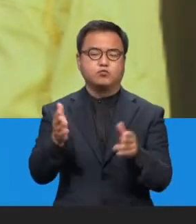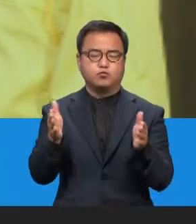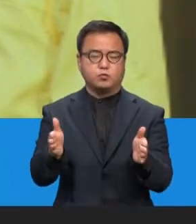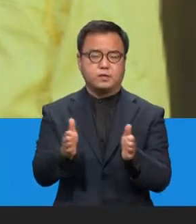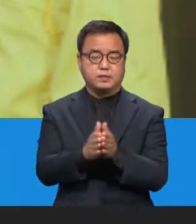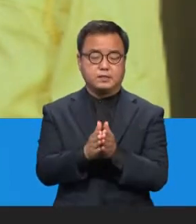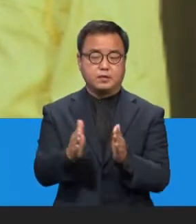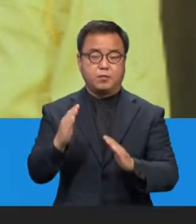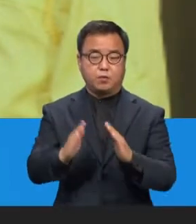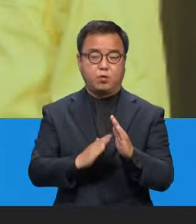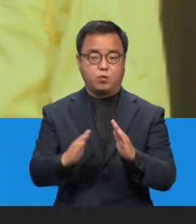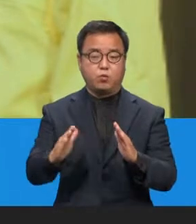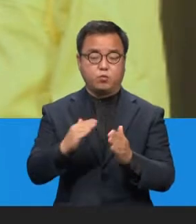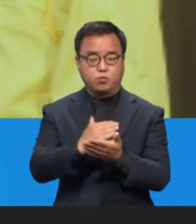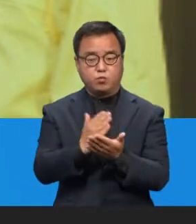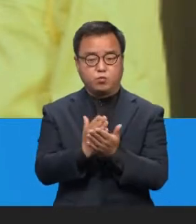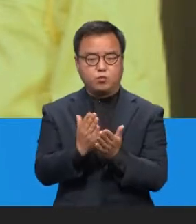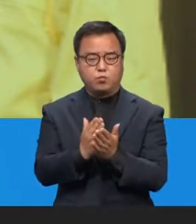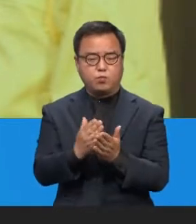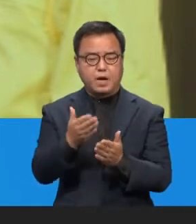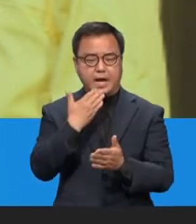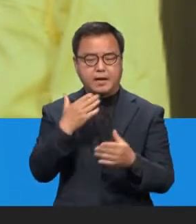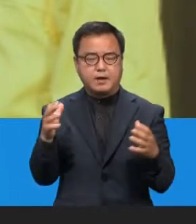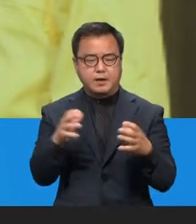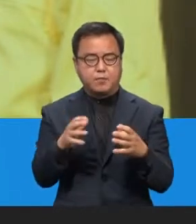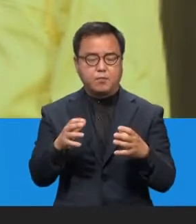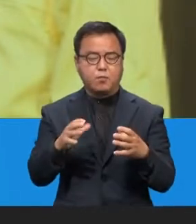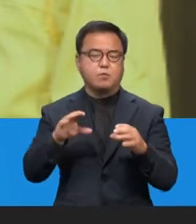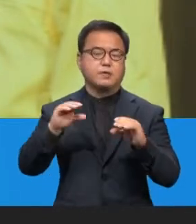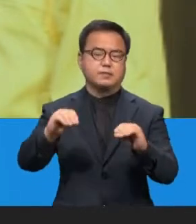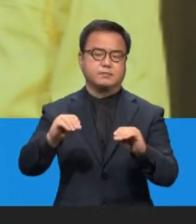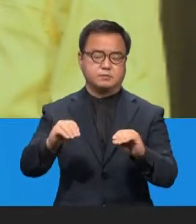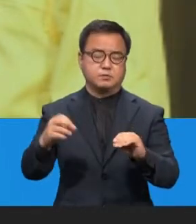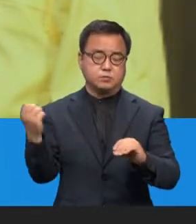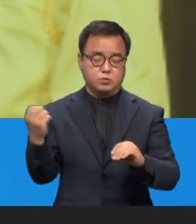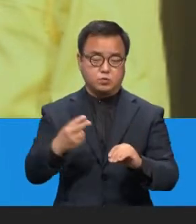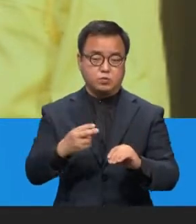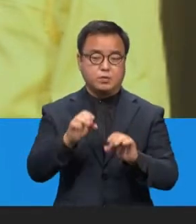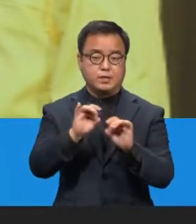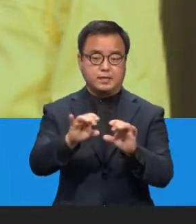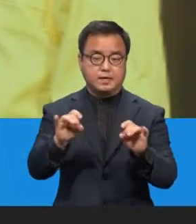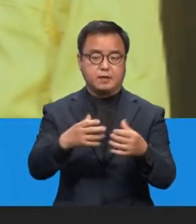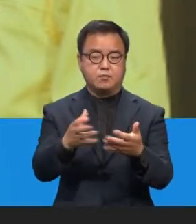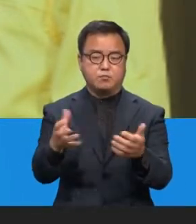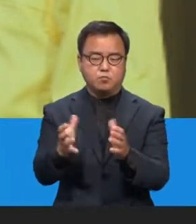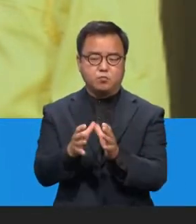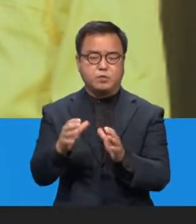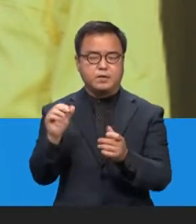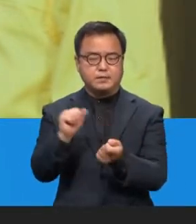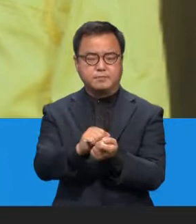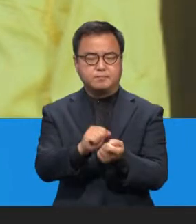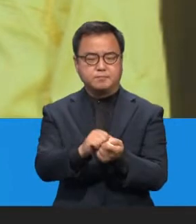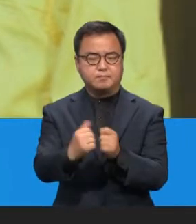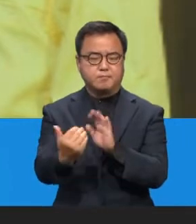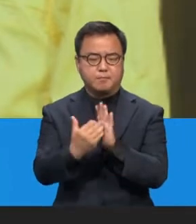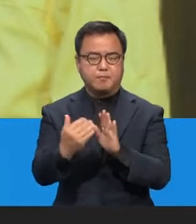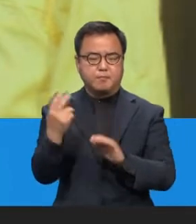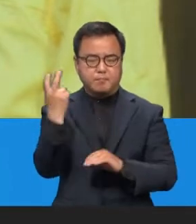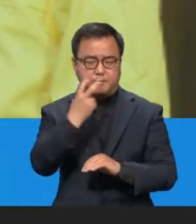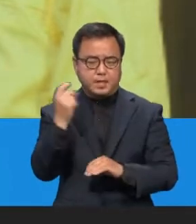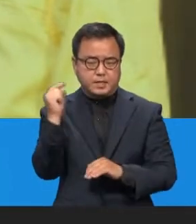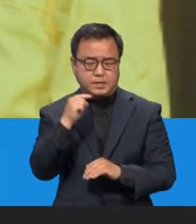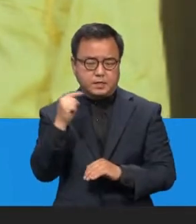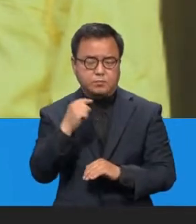00 국내 회식과 모임 이 금지되고 각 부처의 방역 점검도 강화됩니다 정부 로또 백신 추가 공급